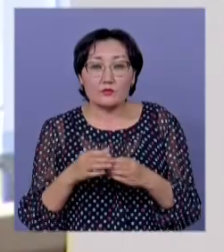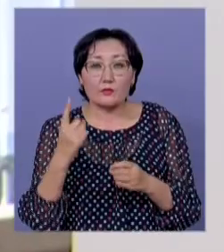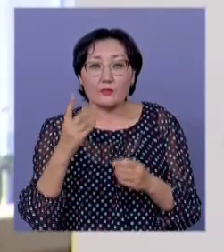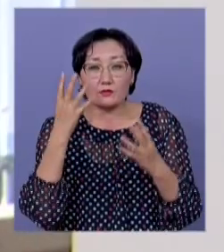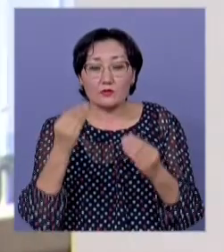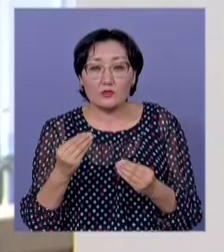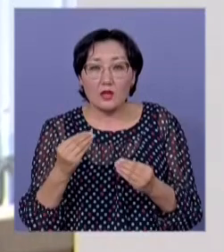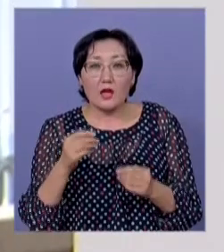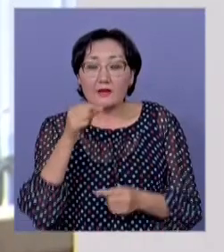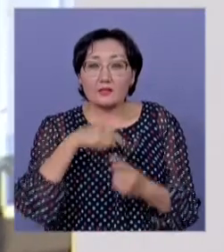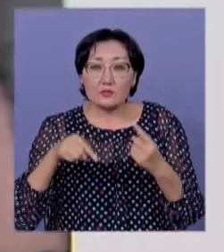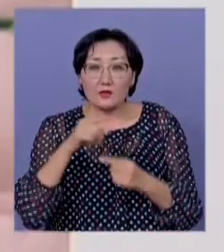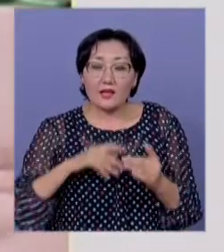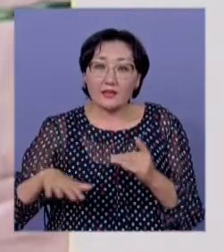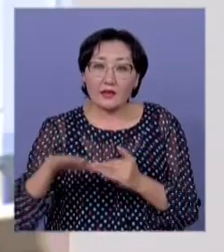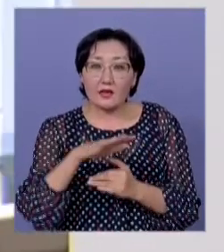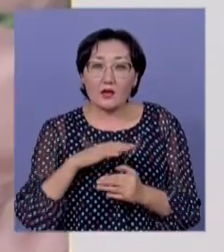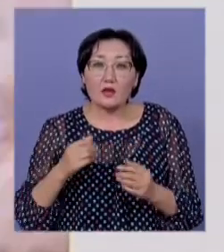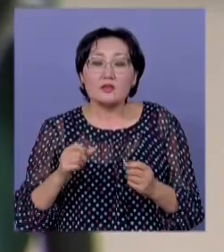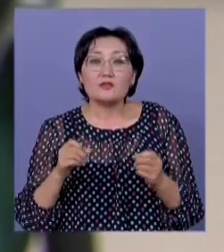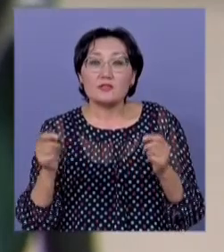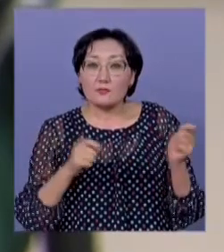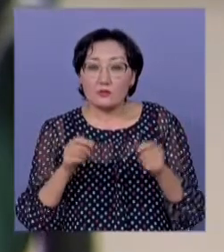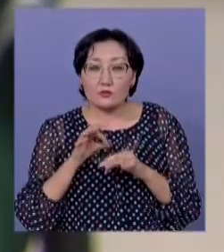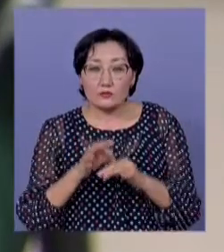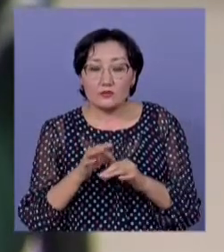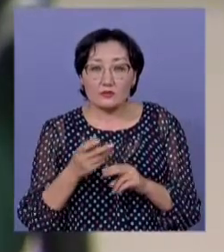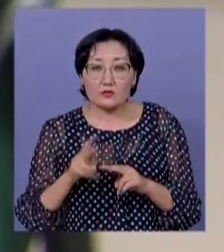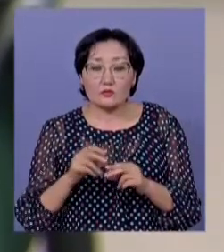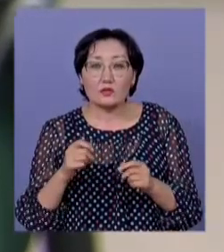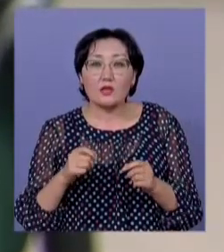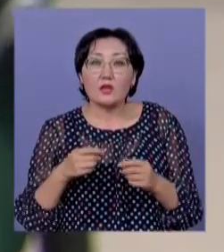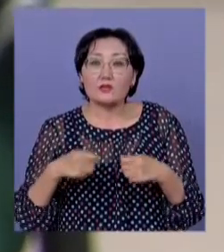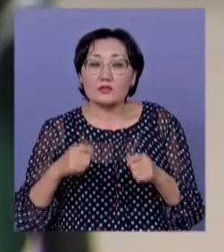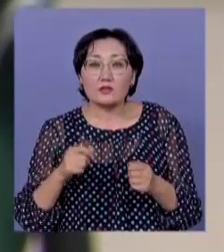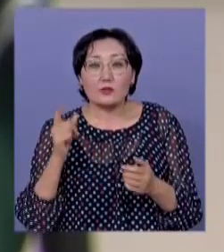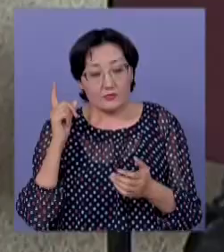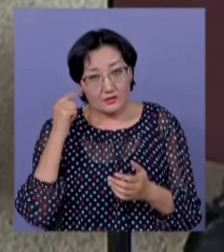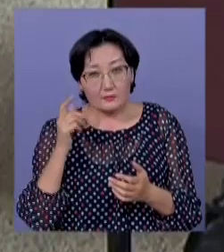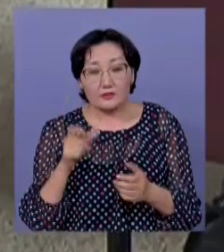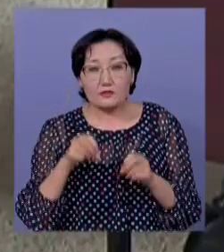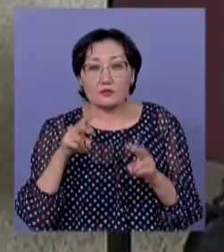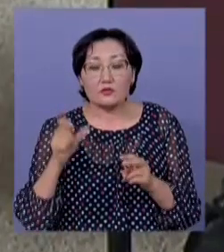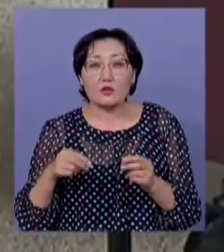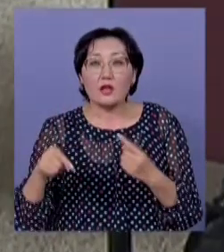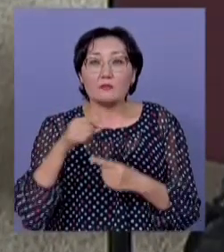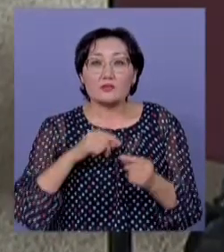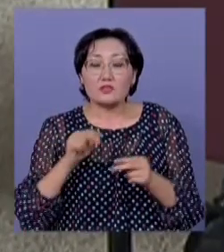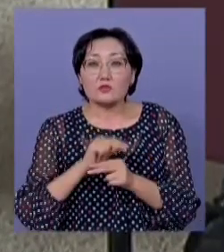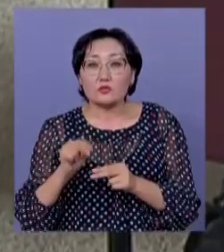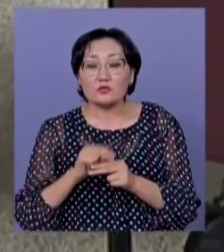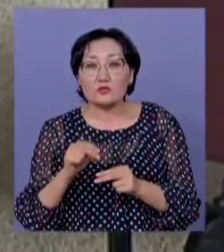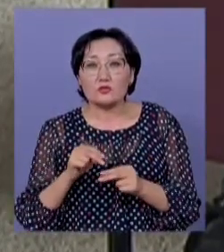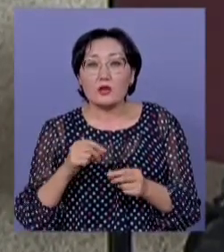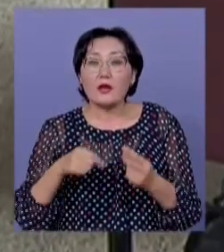кәсіп алаңы мотивациялық семинары өтіп жатыр. Шарада табысты кәсіпкерлер, нарықты жақсы білетін эксперттер және бизнес жаттықтырушылар кәсіпті